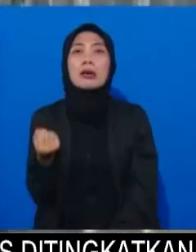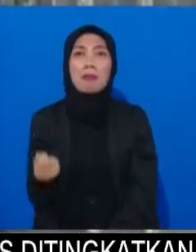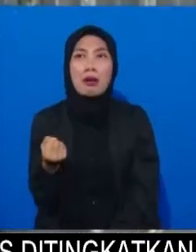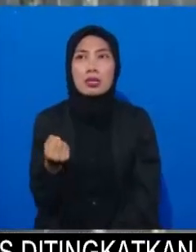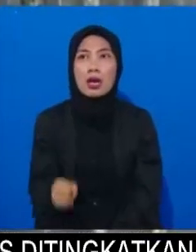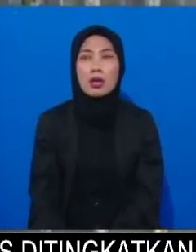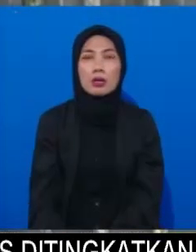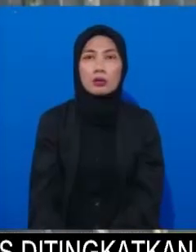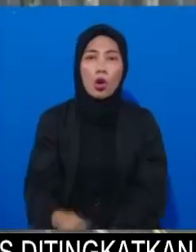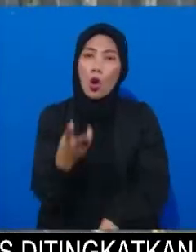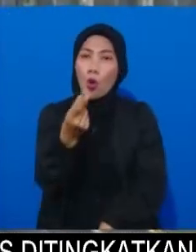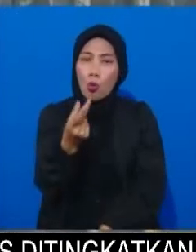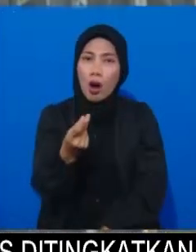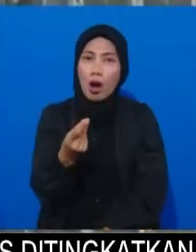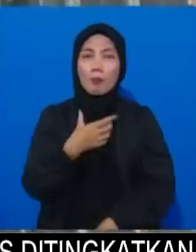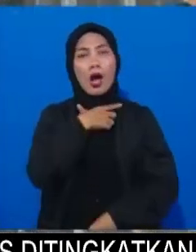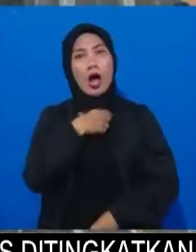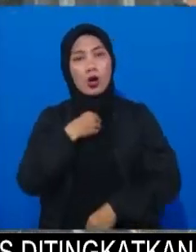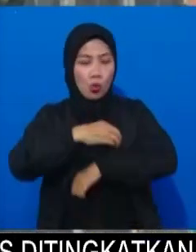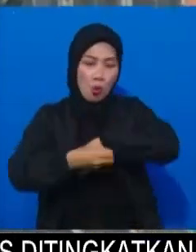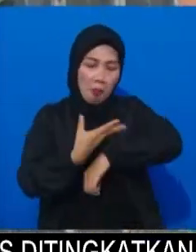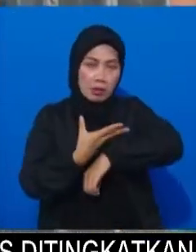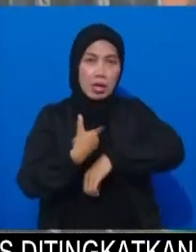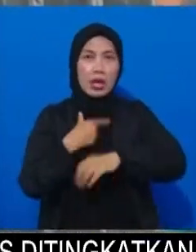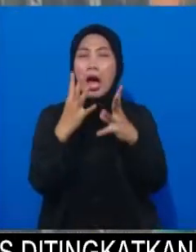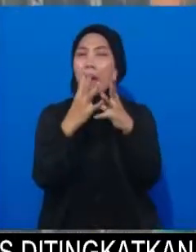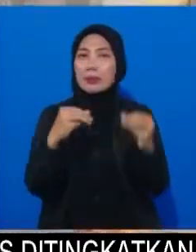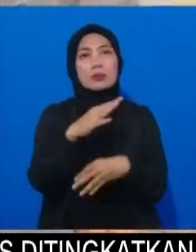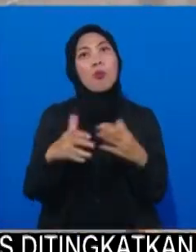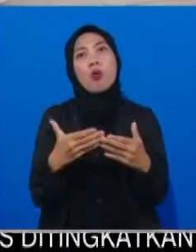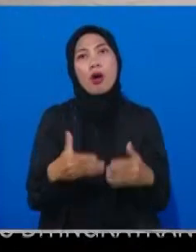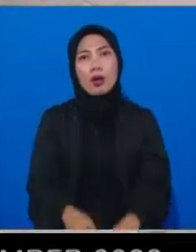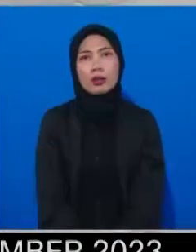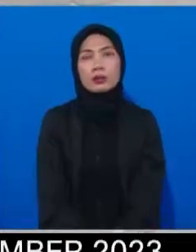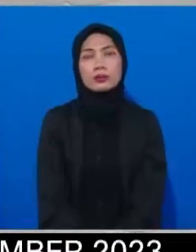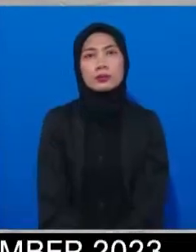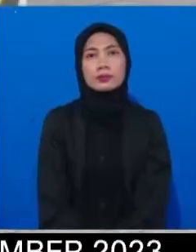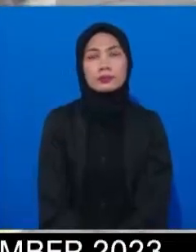sejumlah perhiasan dan uang miliknya yang disimpan di dalam oven panggang ikut terbakar.